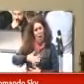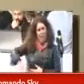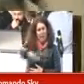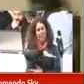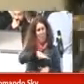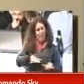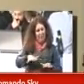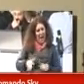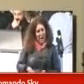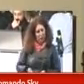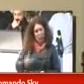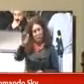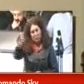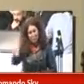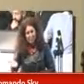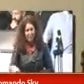In alto i cuori